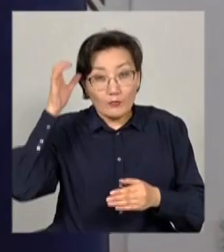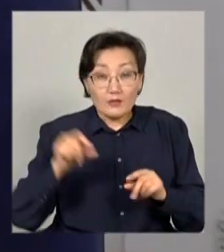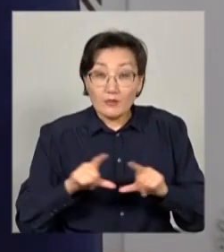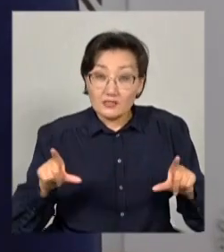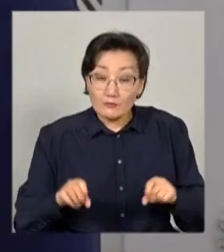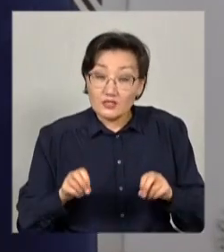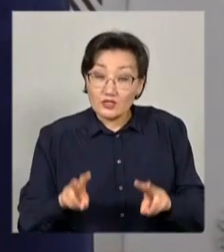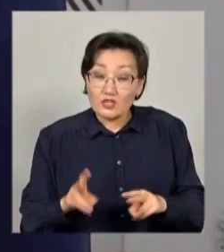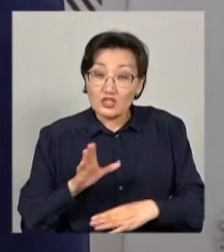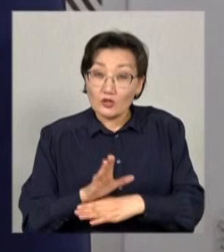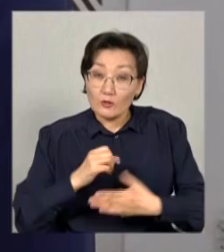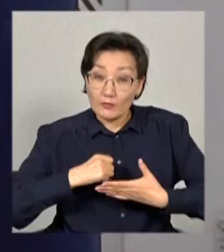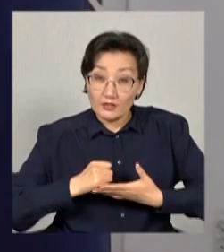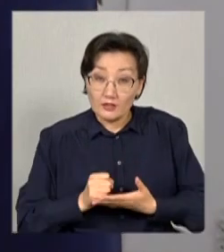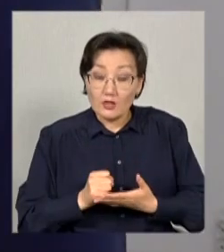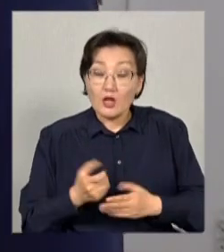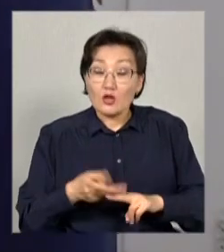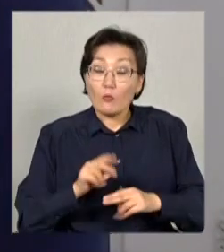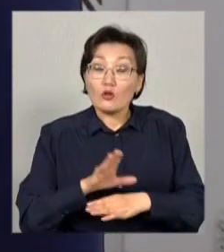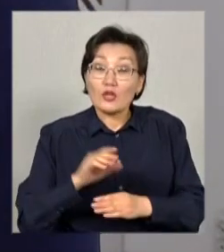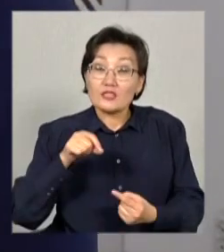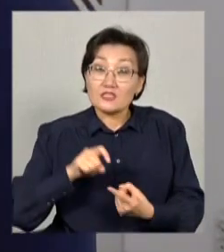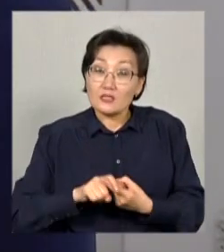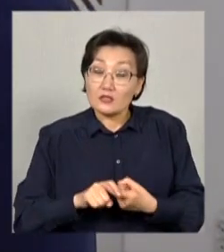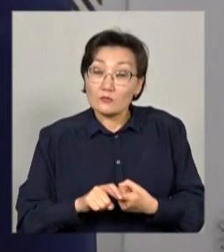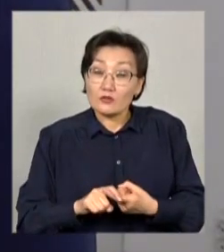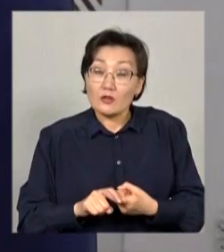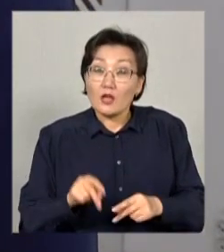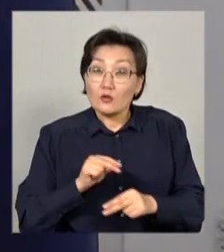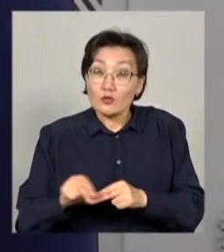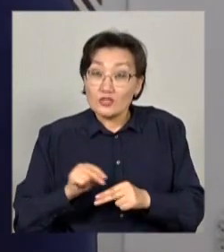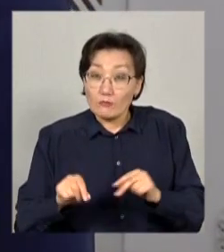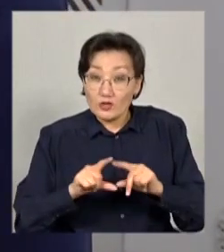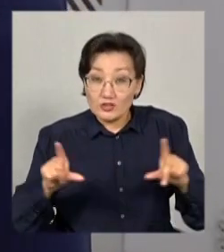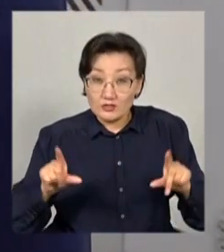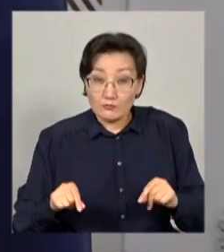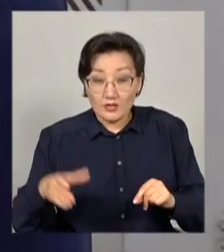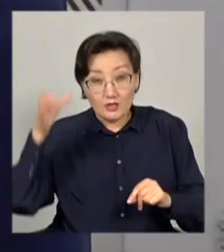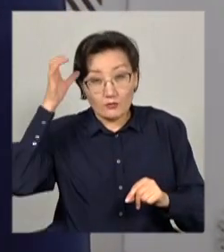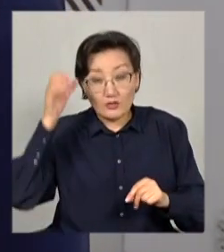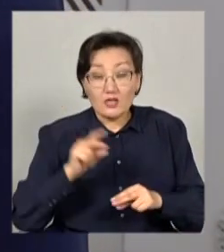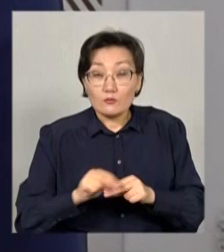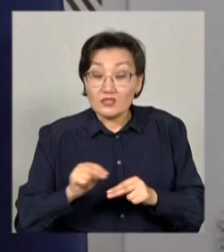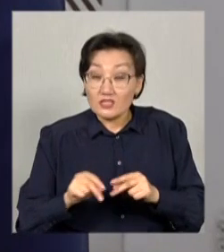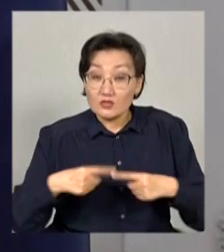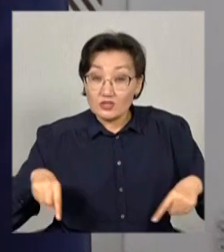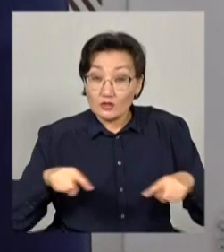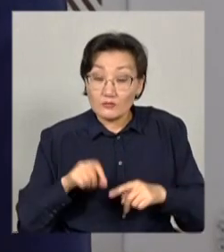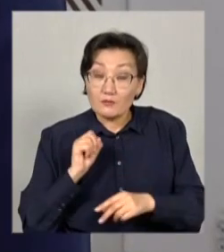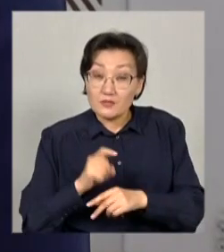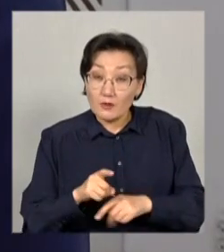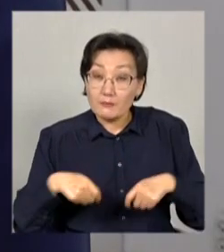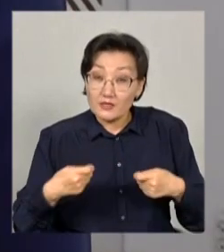арнайы бұйрық қабылдады. Ол бұйрық бойынша әдістемелік орталыққа ғылыми әдістемелік орталыққа тапсырма